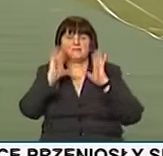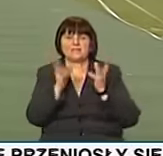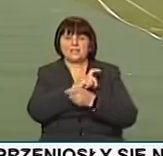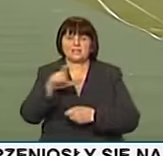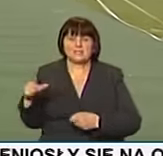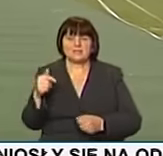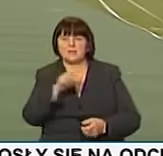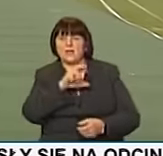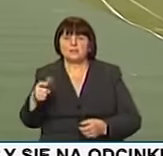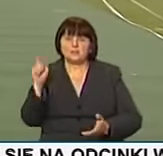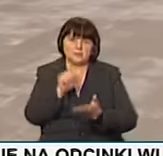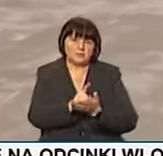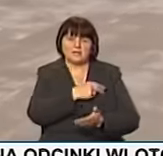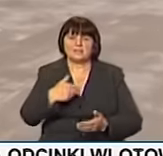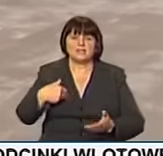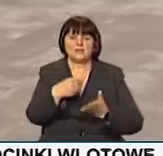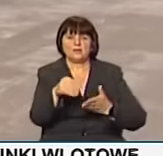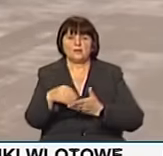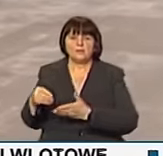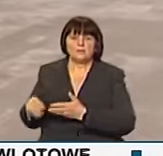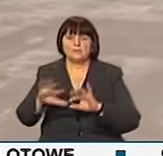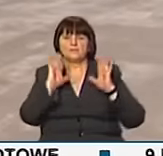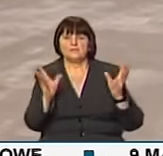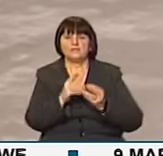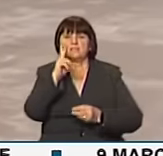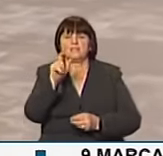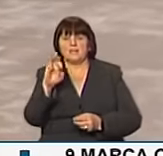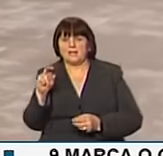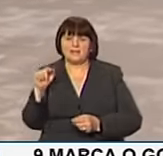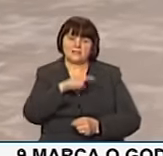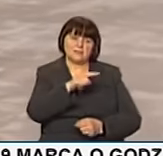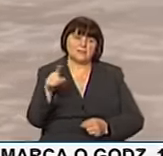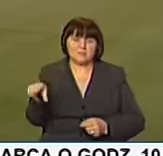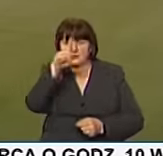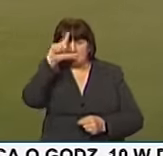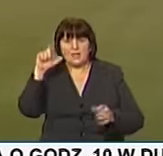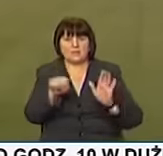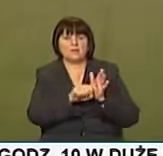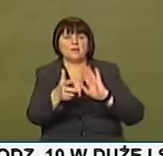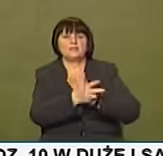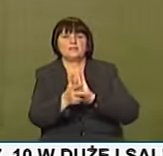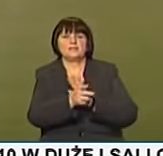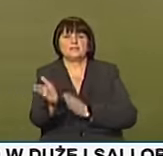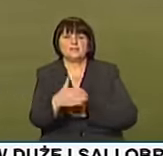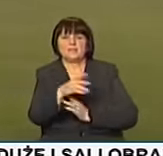kibicom uda się pobić rekord i nabyć wszystkie karnety to zależy tylko od nich Mają na to czas do 18 marca